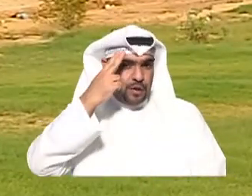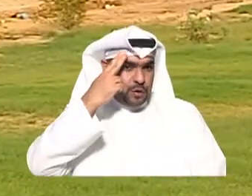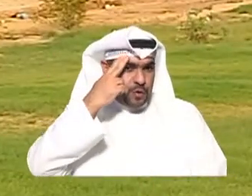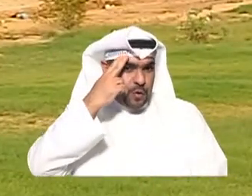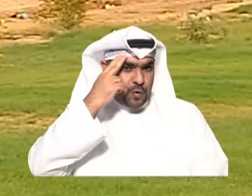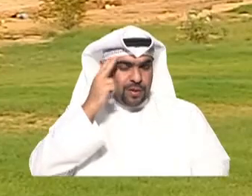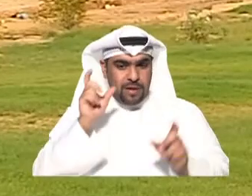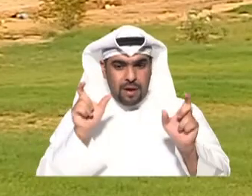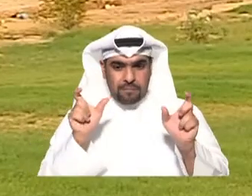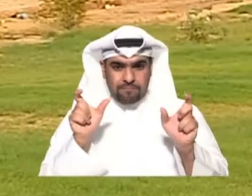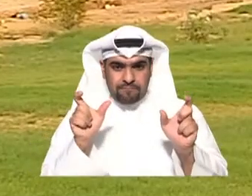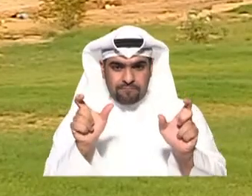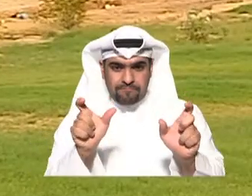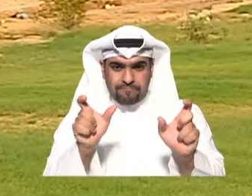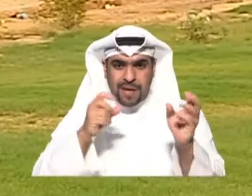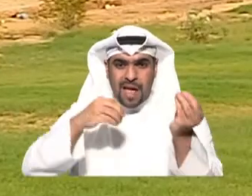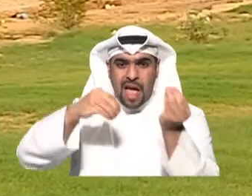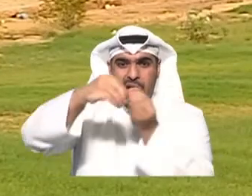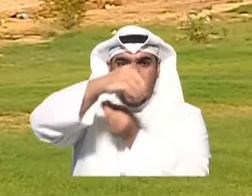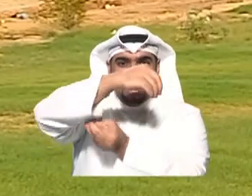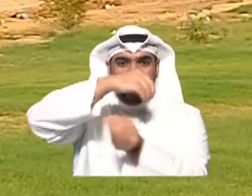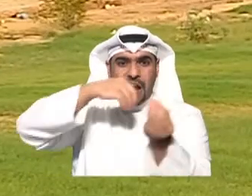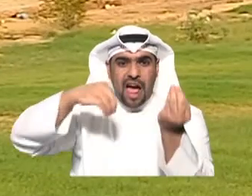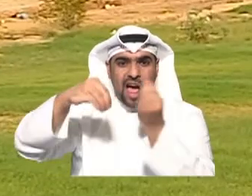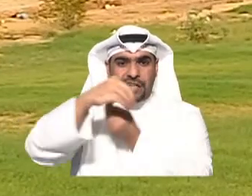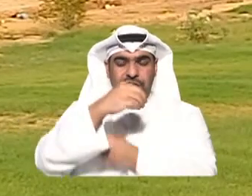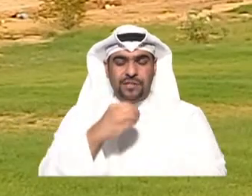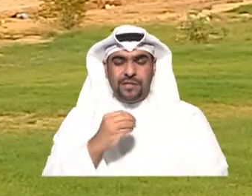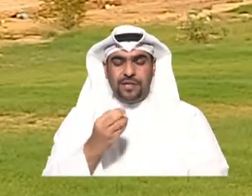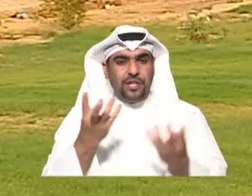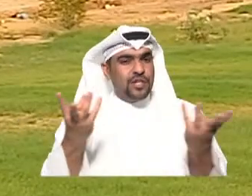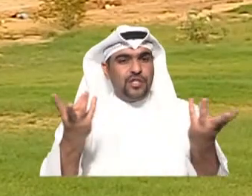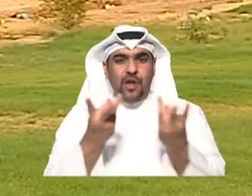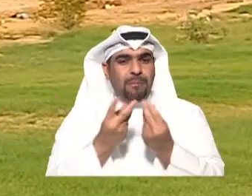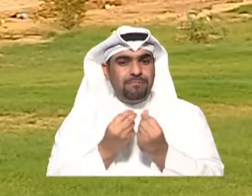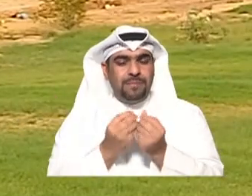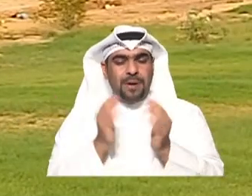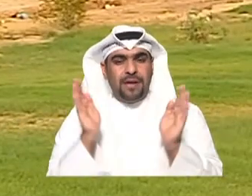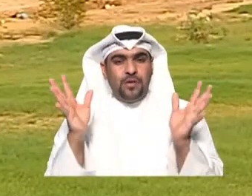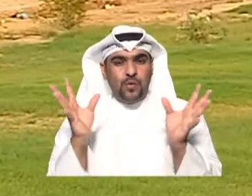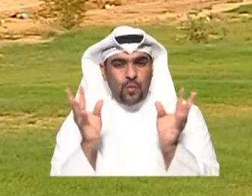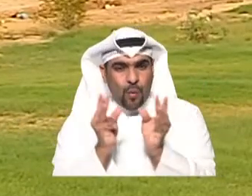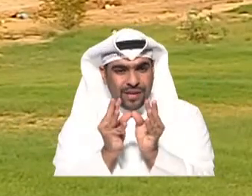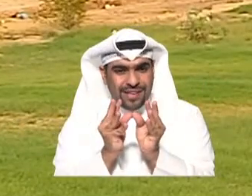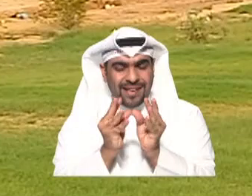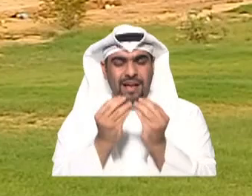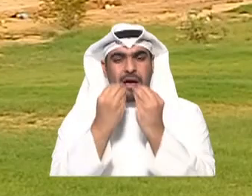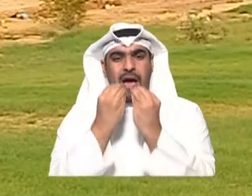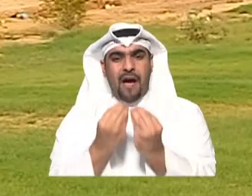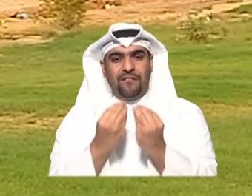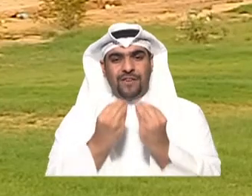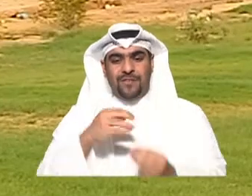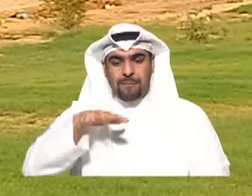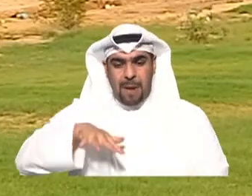الحج لهذا العام وإقامته بأعداد محدودة، الأمر الذي لقي ترحيبا إسلاميا واسعا.